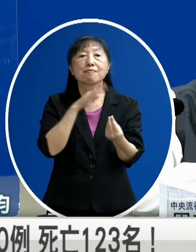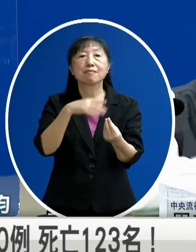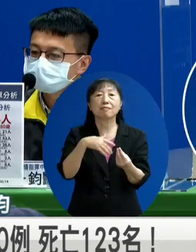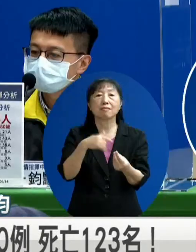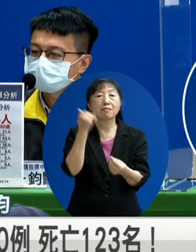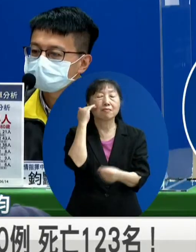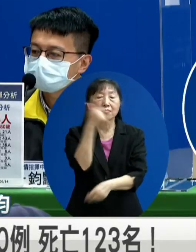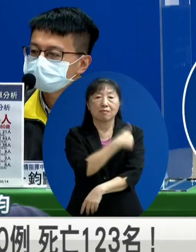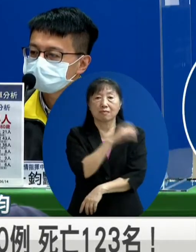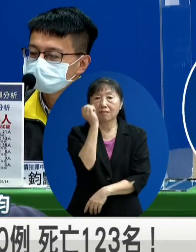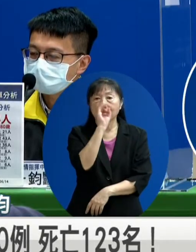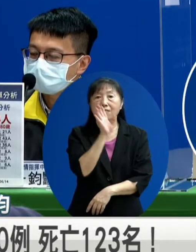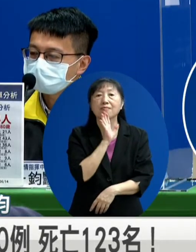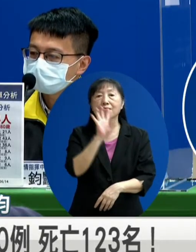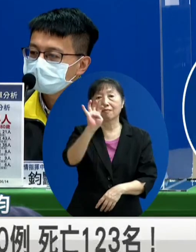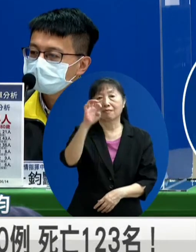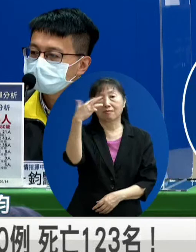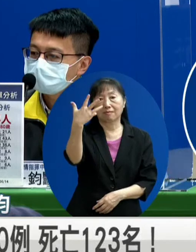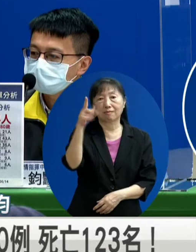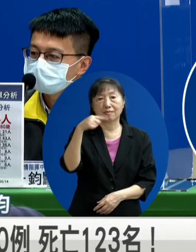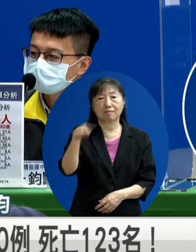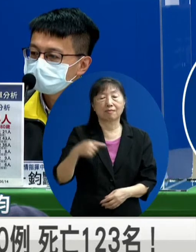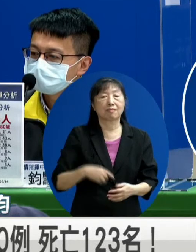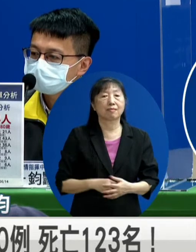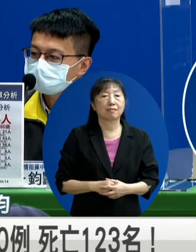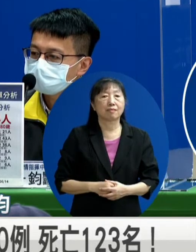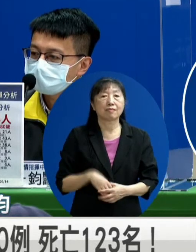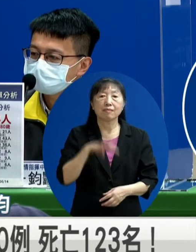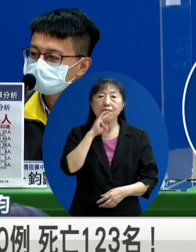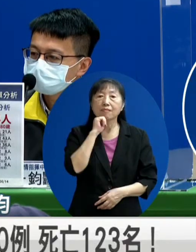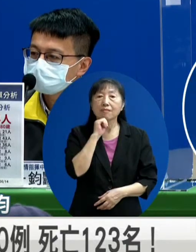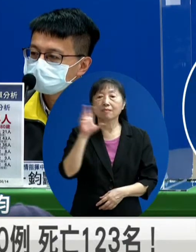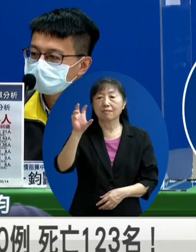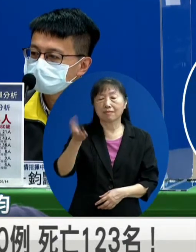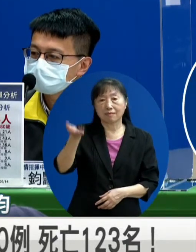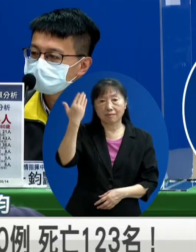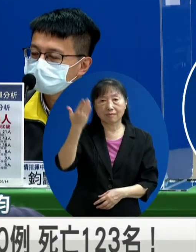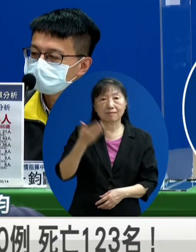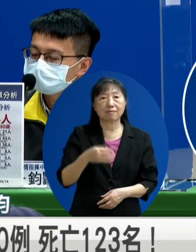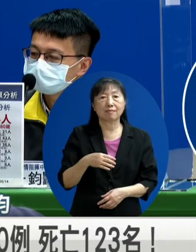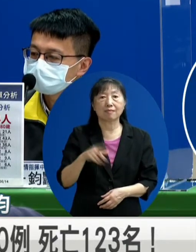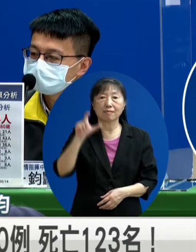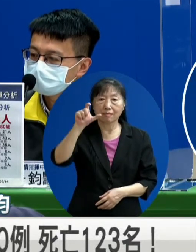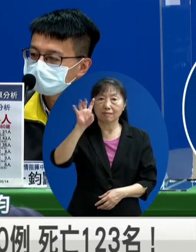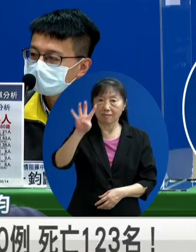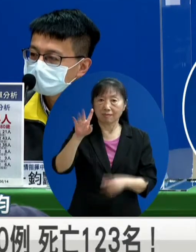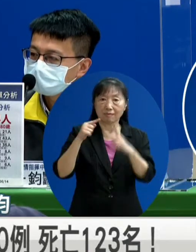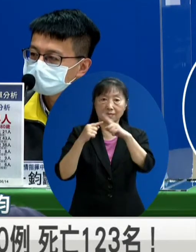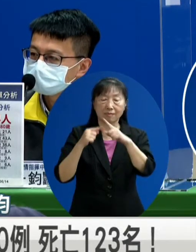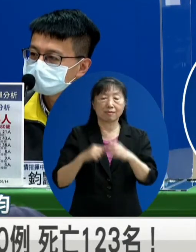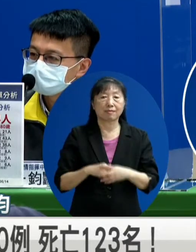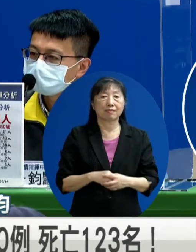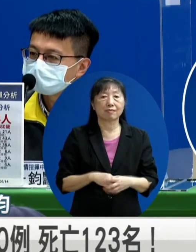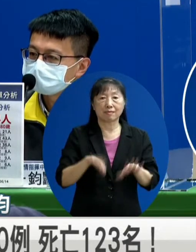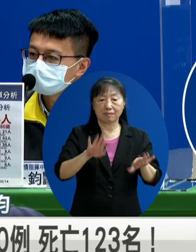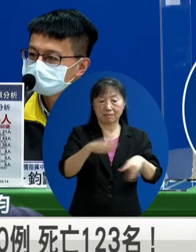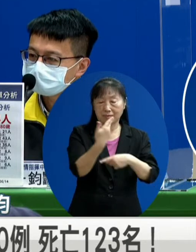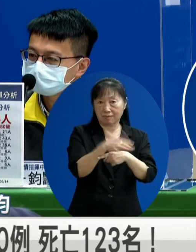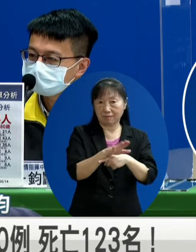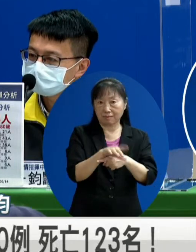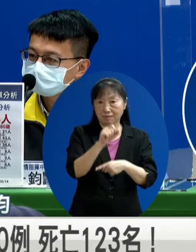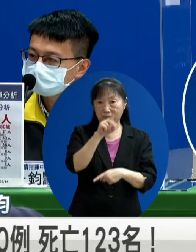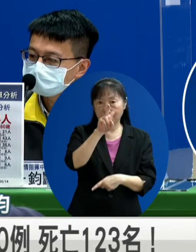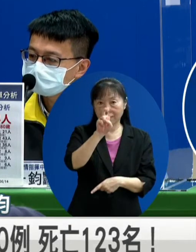有接种任何一剂疫苗的占48位，那年龄超过80岁的长者有64人。那我们今天死亡